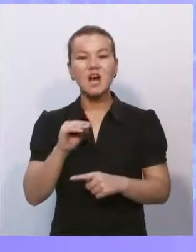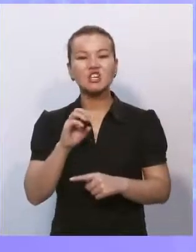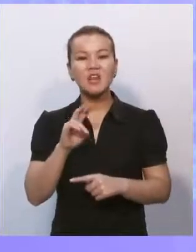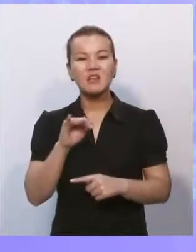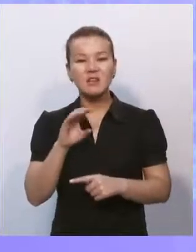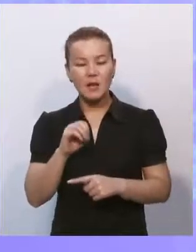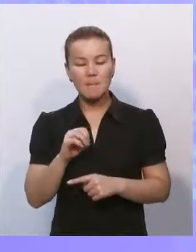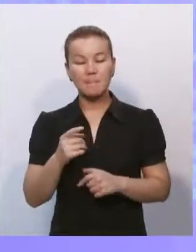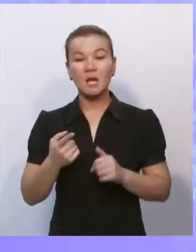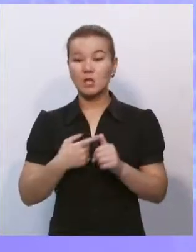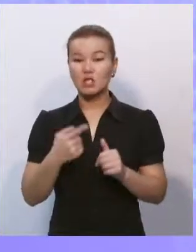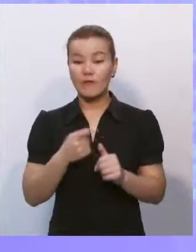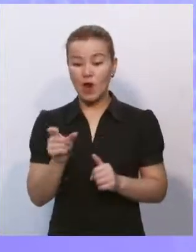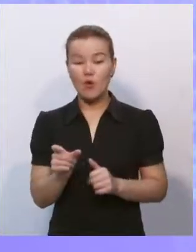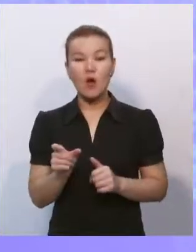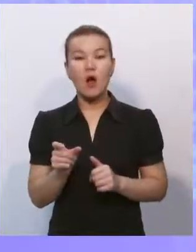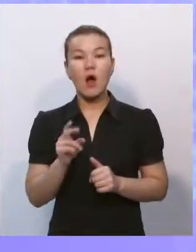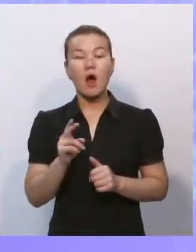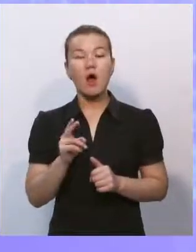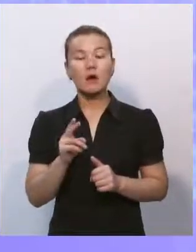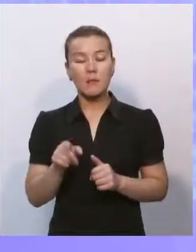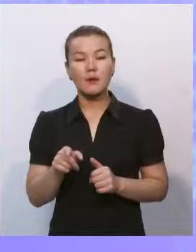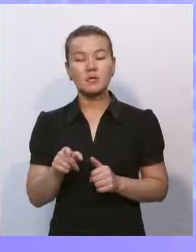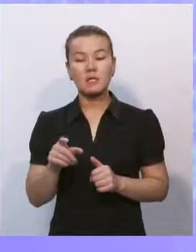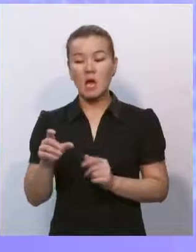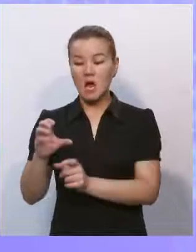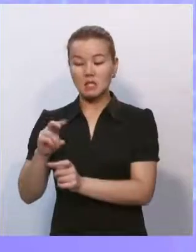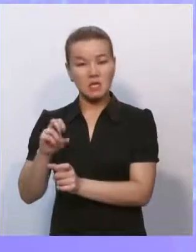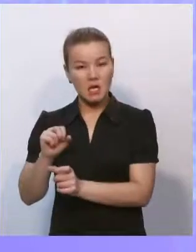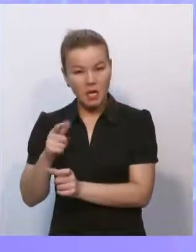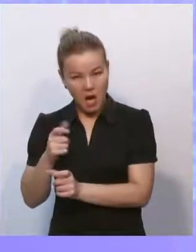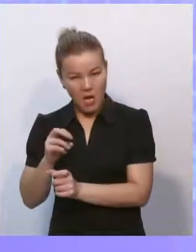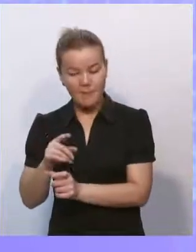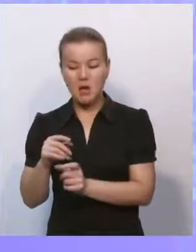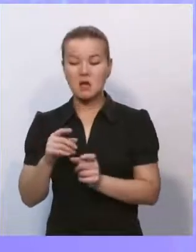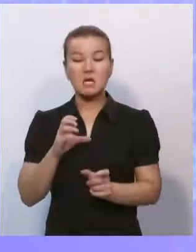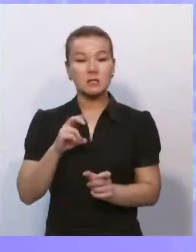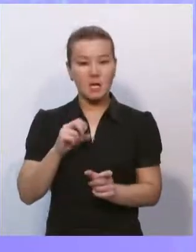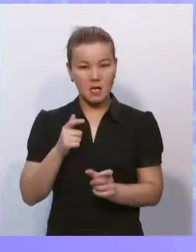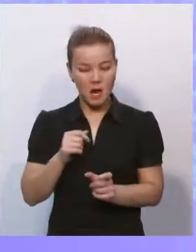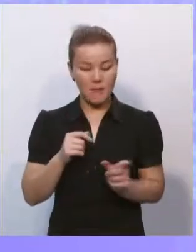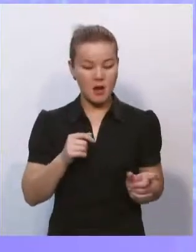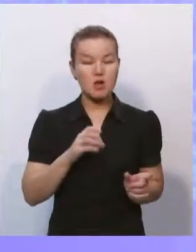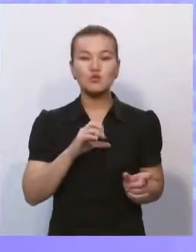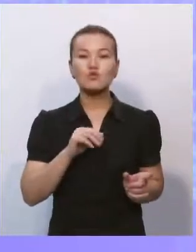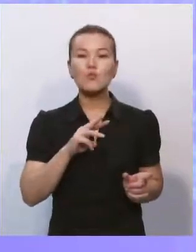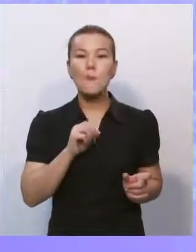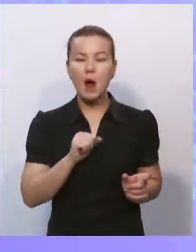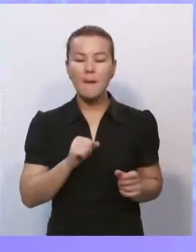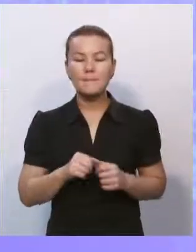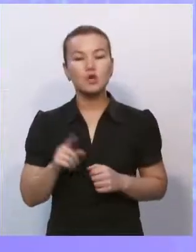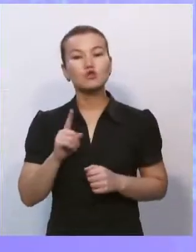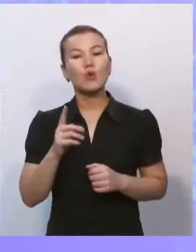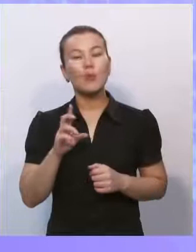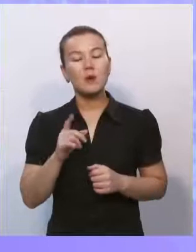называю компоненты слагаемое слагаемое сумма чтобы